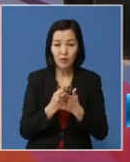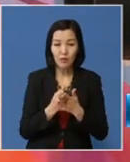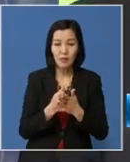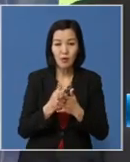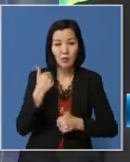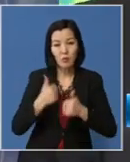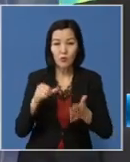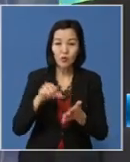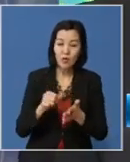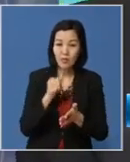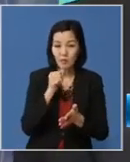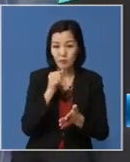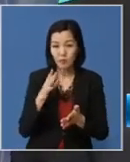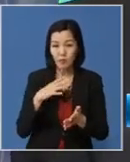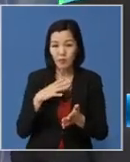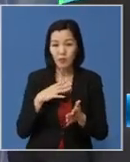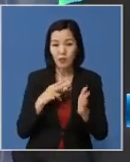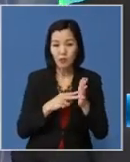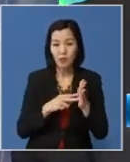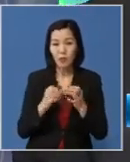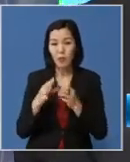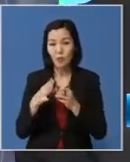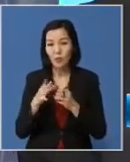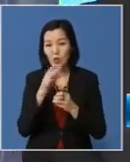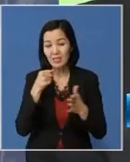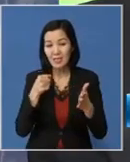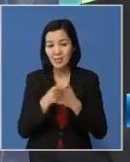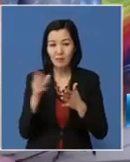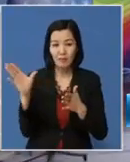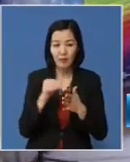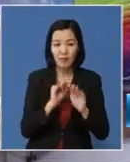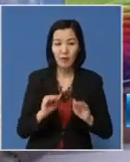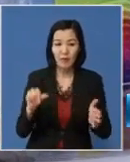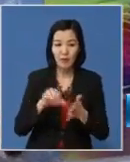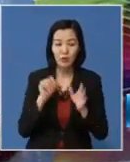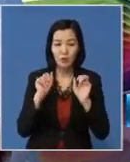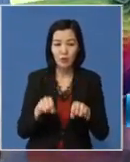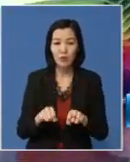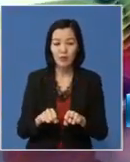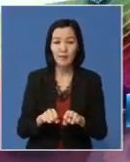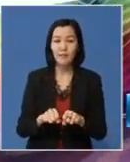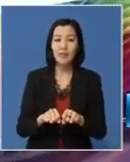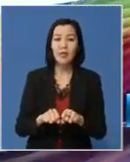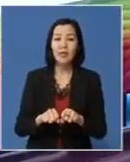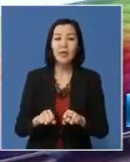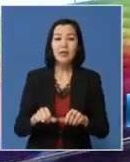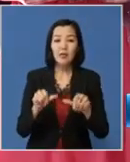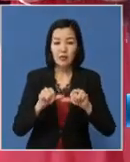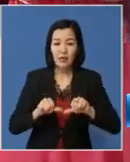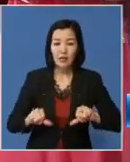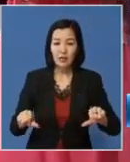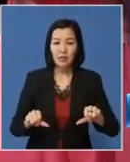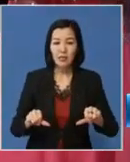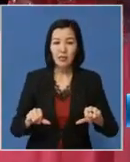деген ойымыз ғой. 7 мен 15 жас арасындағы балалардың кез келгені қатысуына болады. Әншіге бағаны өнер әлемінде өзіндік қолтаңбасы